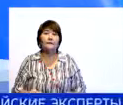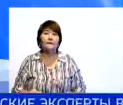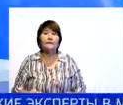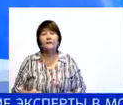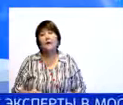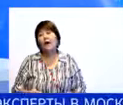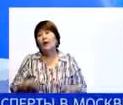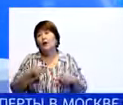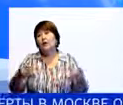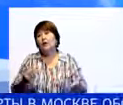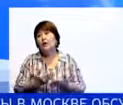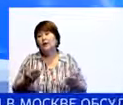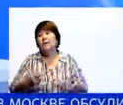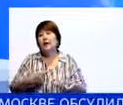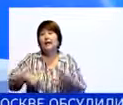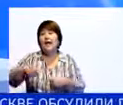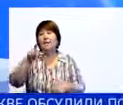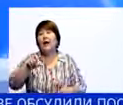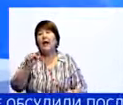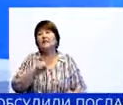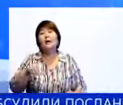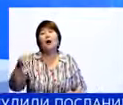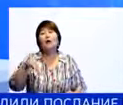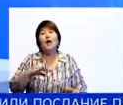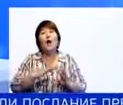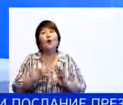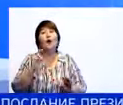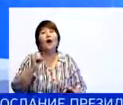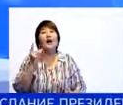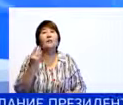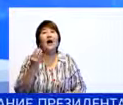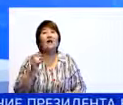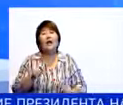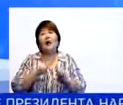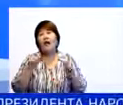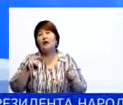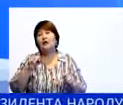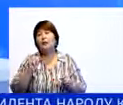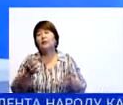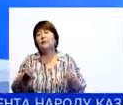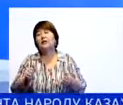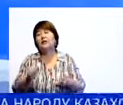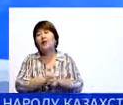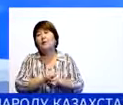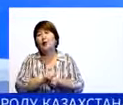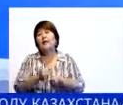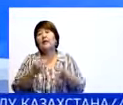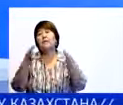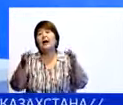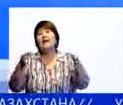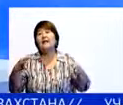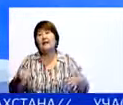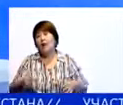к другим новостям предпринимателя зама тут у раков есаула корма сша открыл пункт приемки макулатуры и полиэтилена